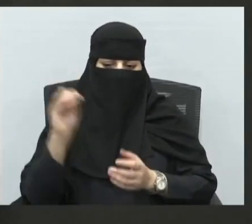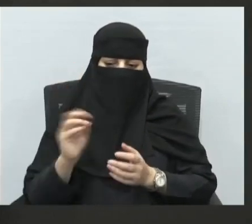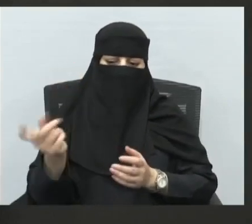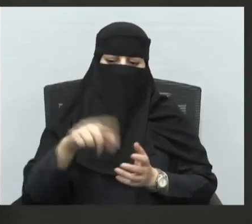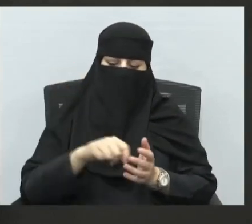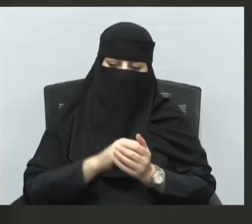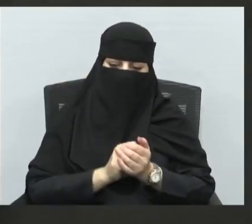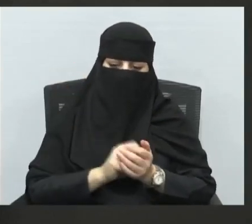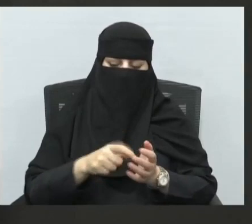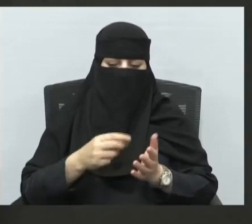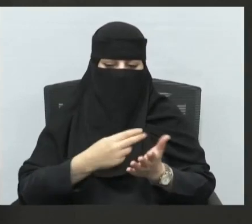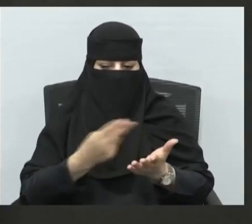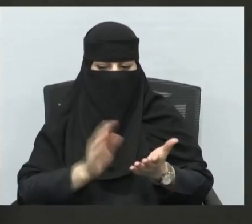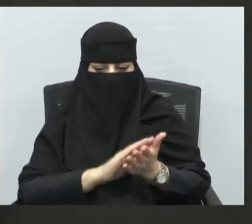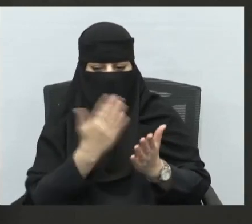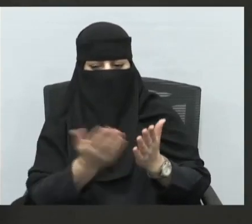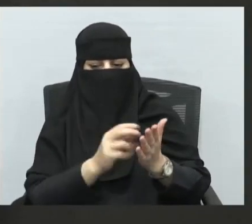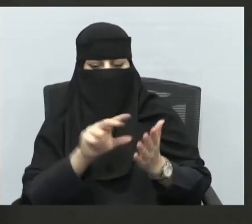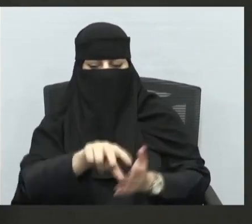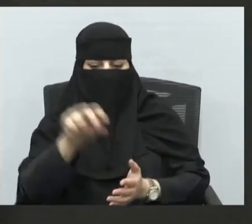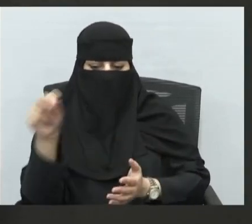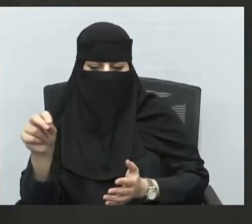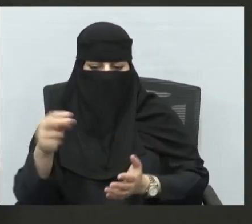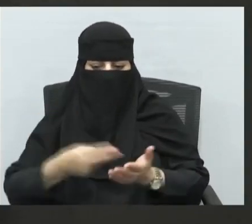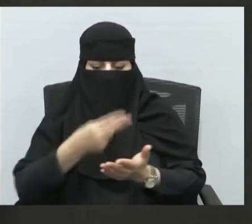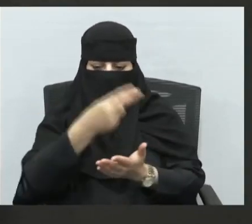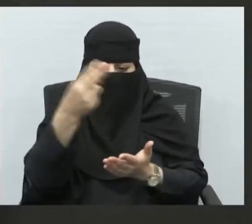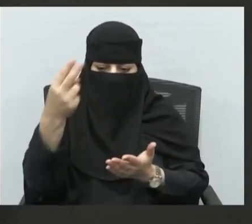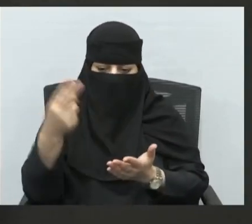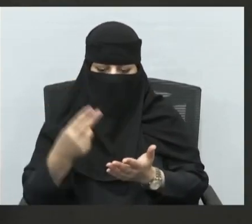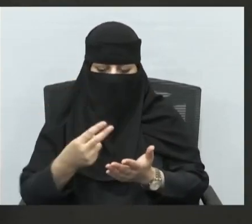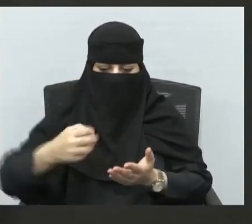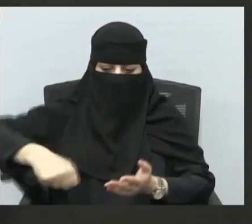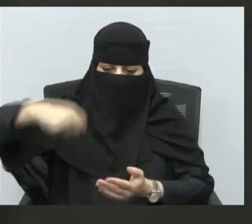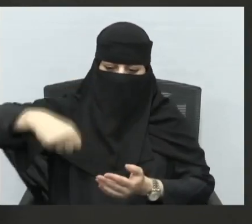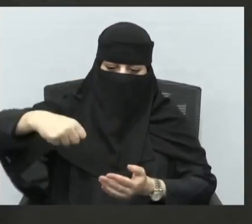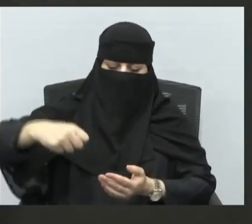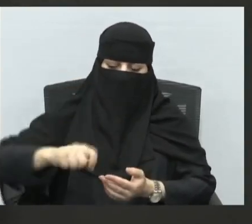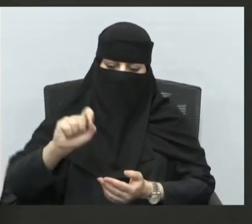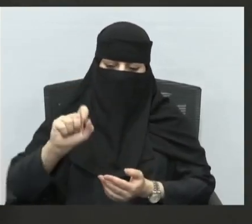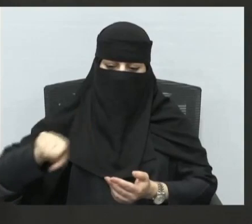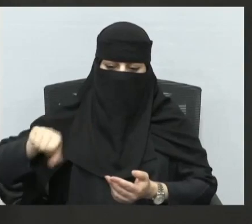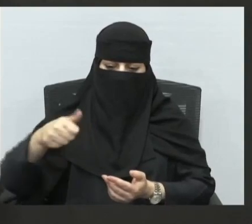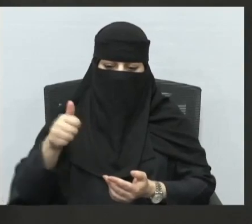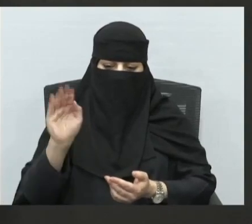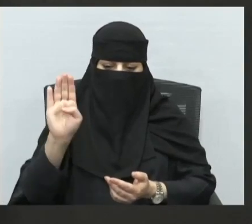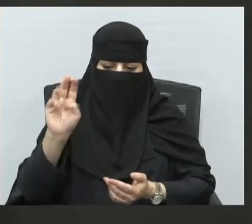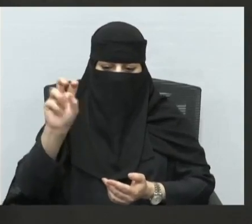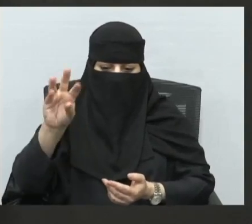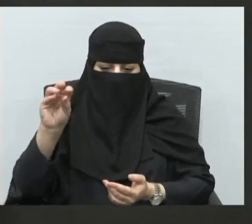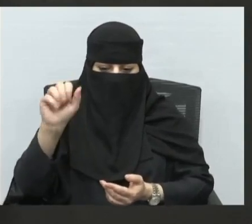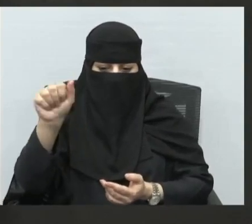وكراس الرسم واختارت ان ترسم سله الفواكه ما هي الفواكه